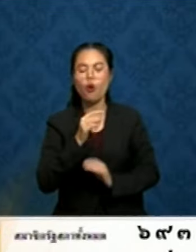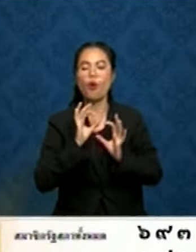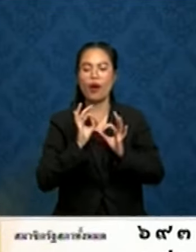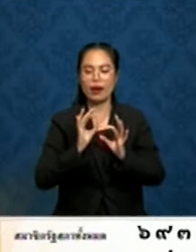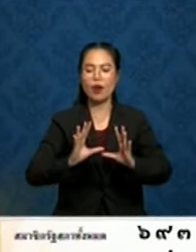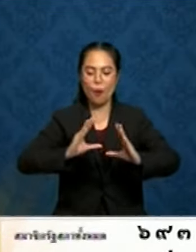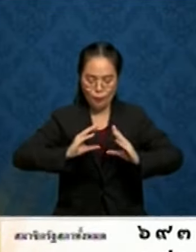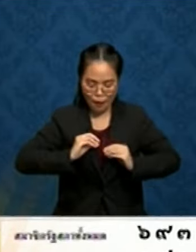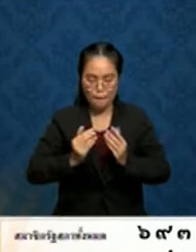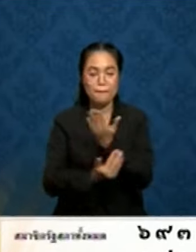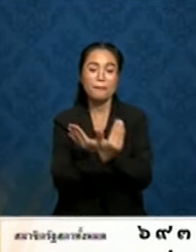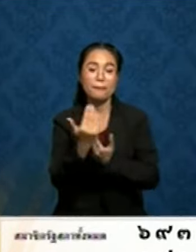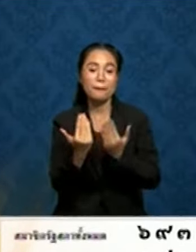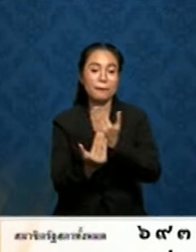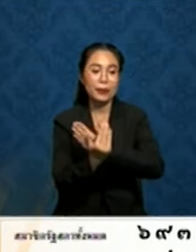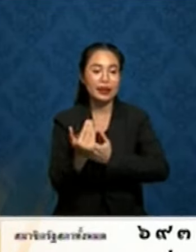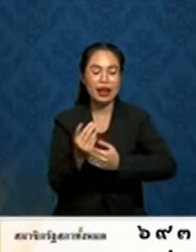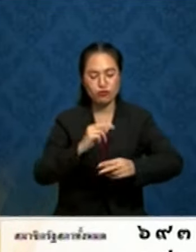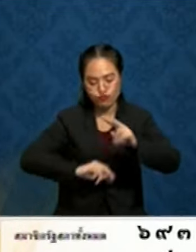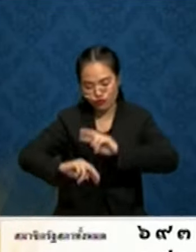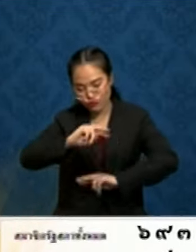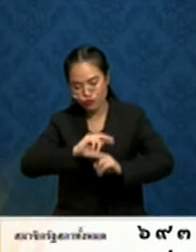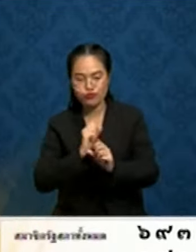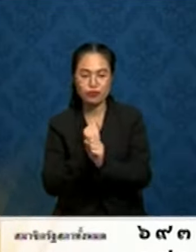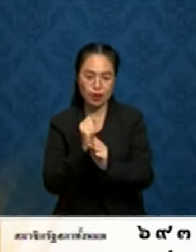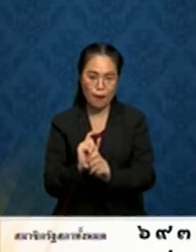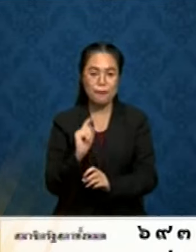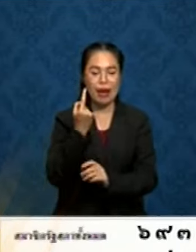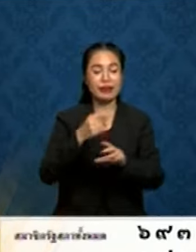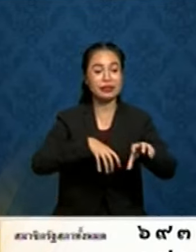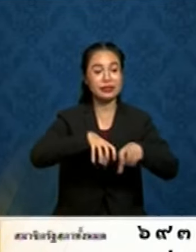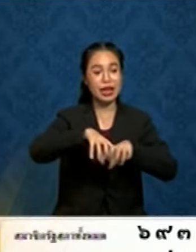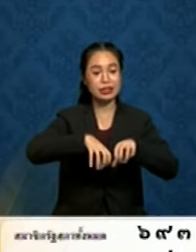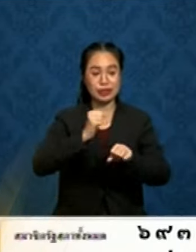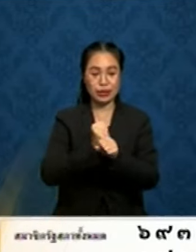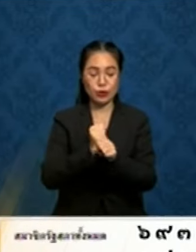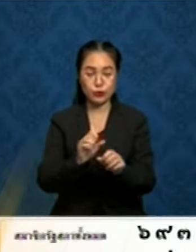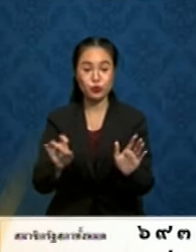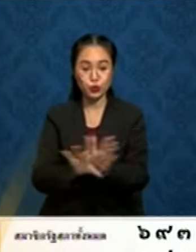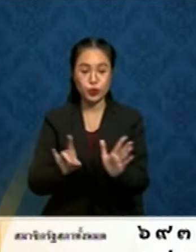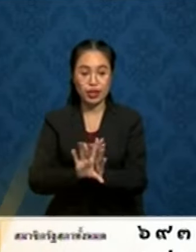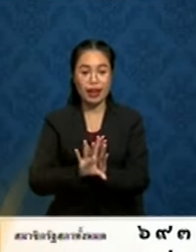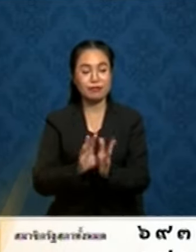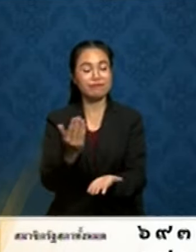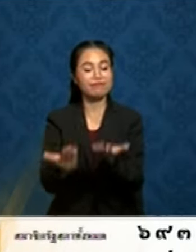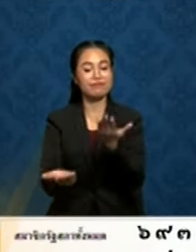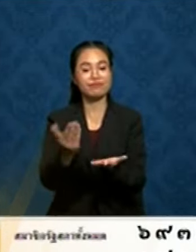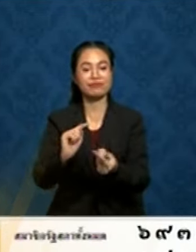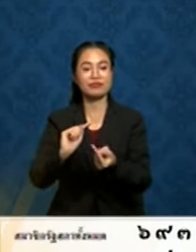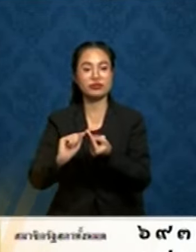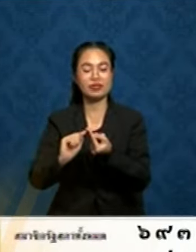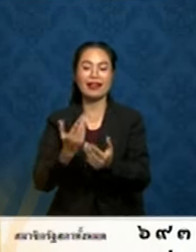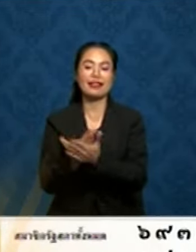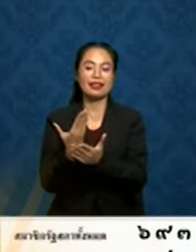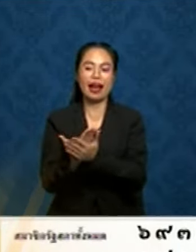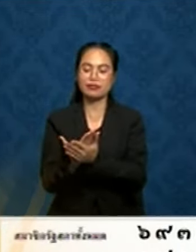ละเอียดรอบคอบแล้วก็มีความเหมาะสมต่อไปว่าเราจะดำเนินการอย่างไรโดยสุดท้ายแล้วเนี่ยนะครับไม่ว่าอย่างไรก็ตามเนี่ยนะครับเงินก็